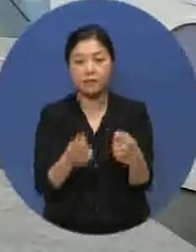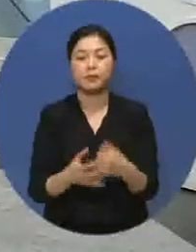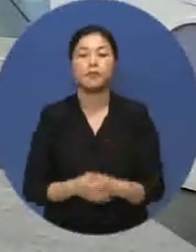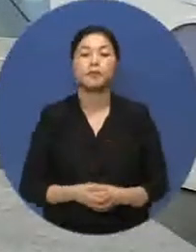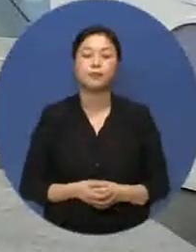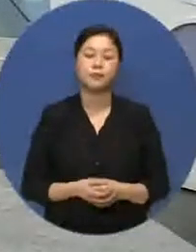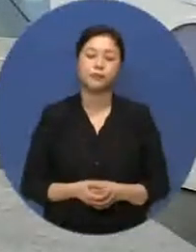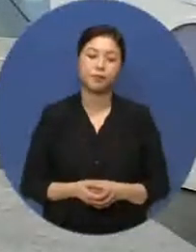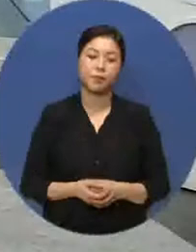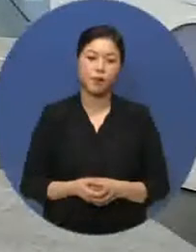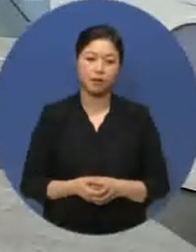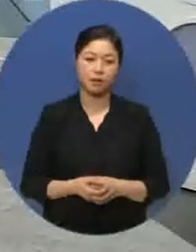우리나라에도 한 10여 년 전에